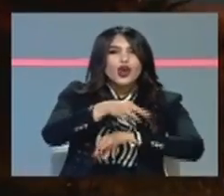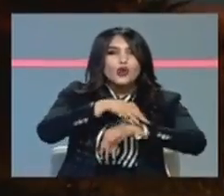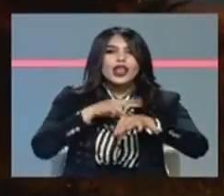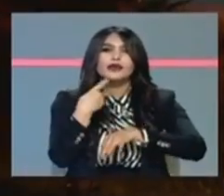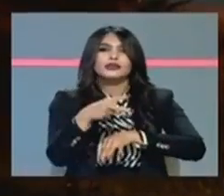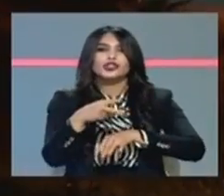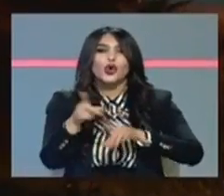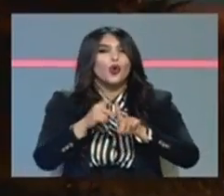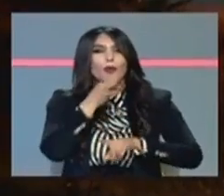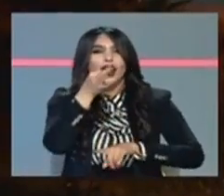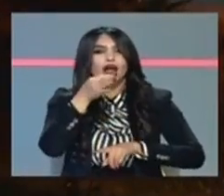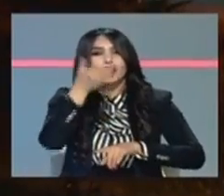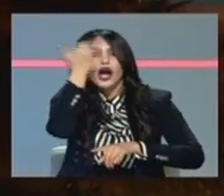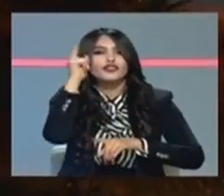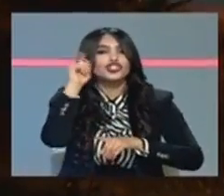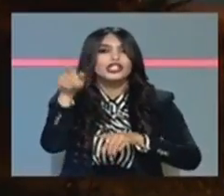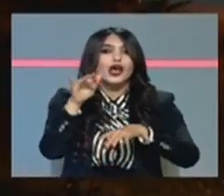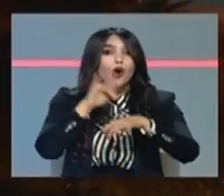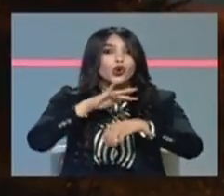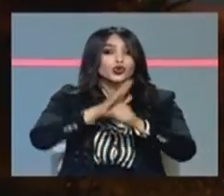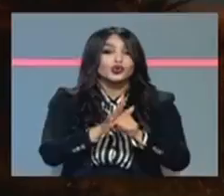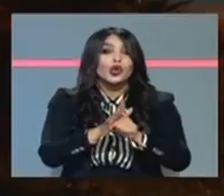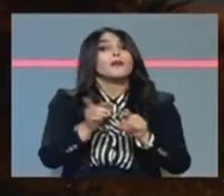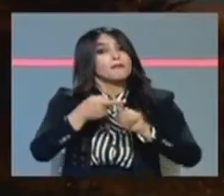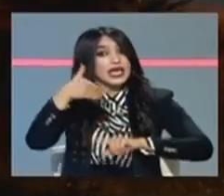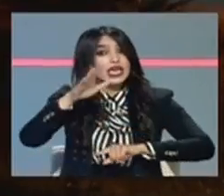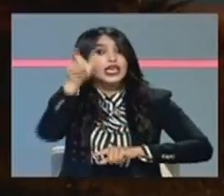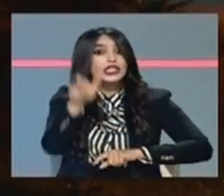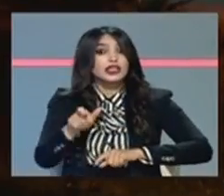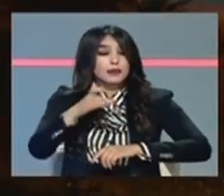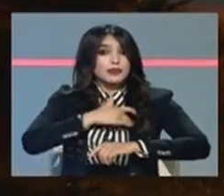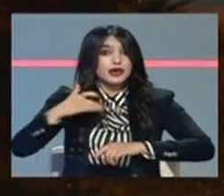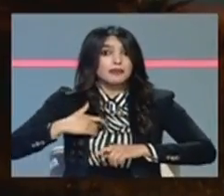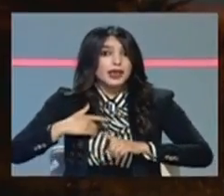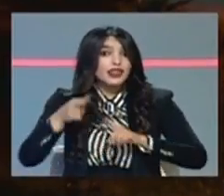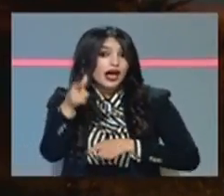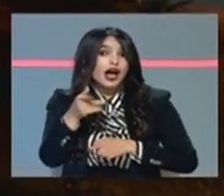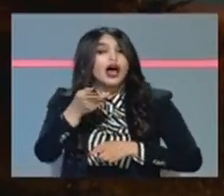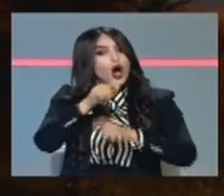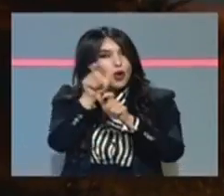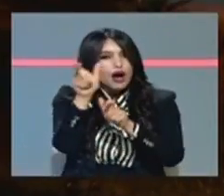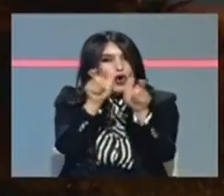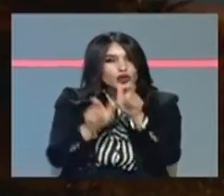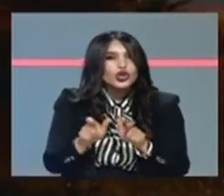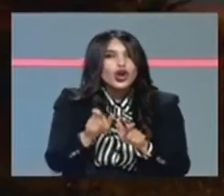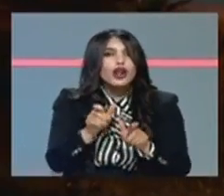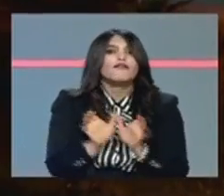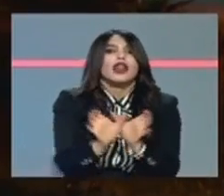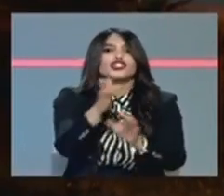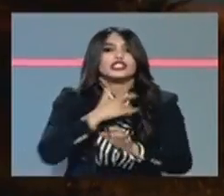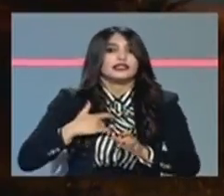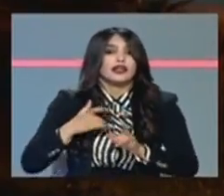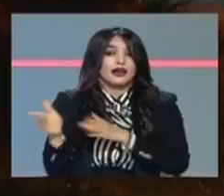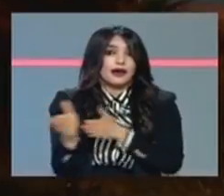هو يحمل فيروس كورونا، لكن بحسب ما صدرنا انه الطبيب حاليا يتماثل للشفاء. خلينا نذكر انه